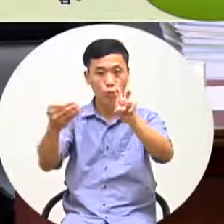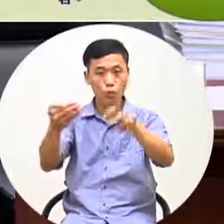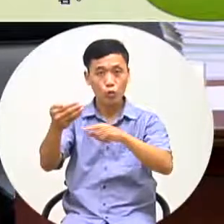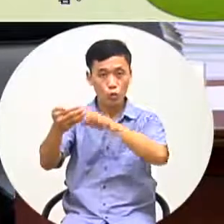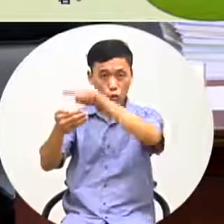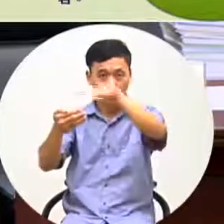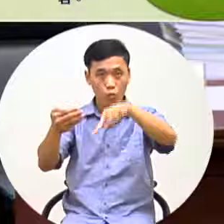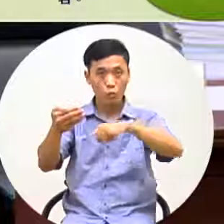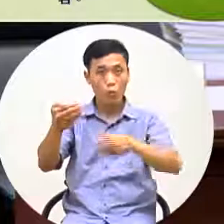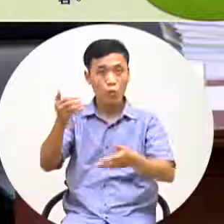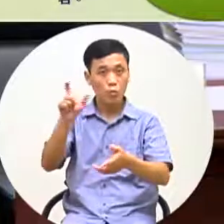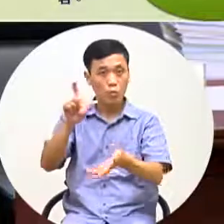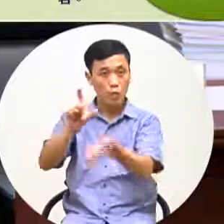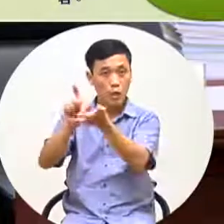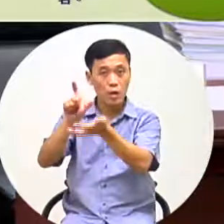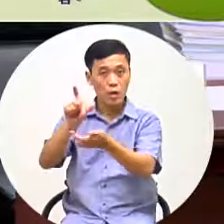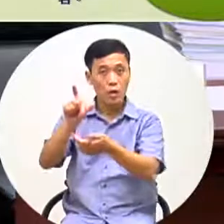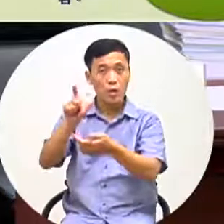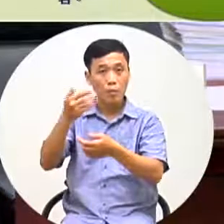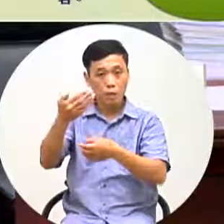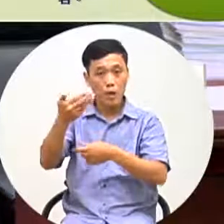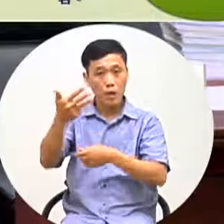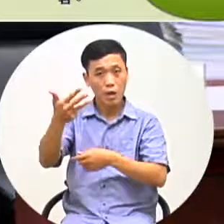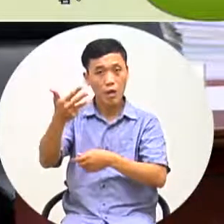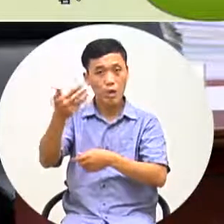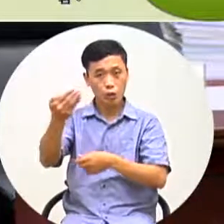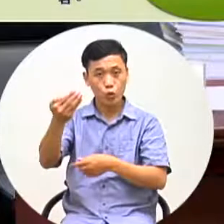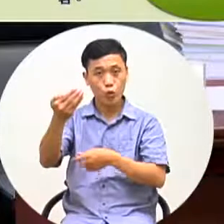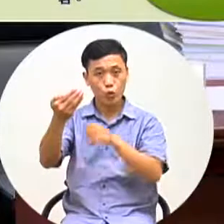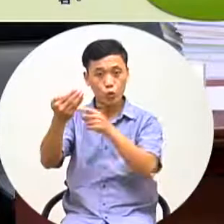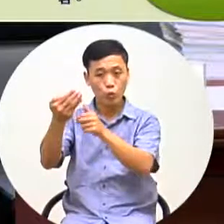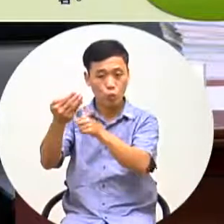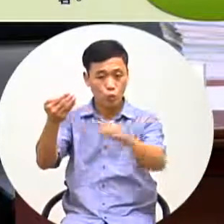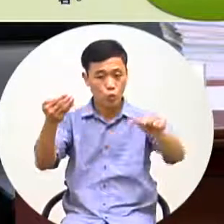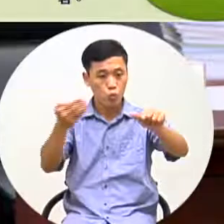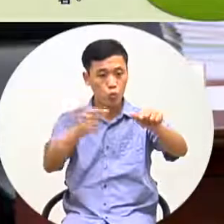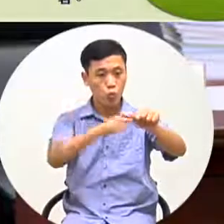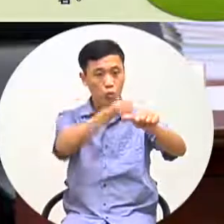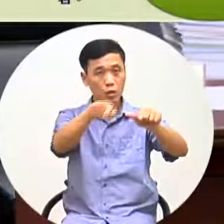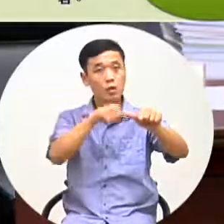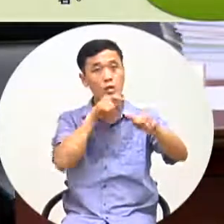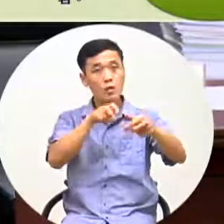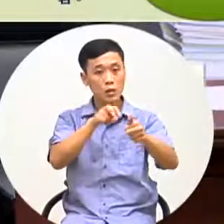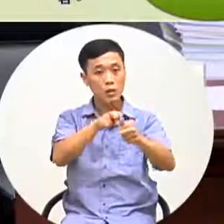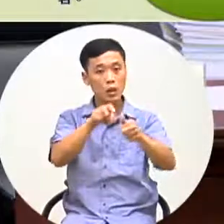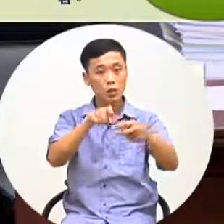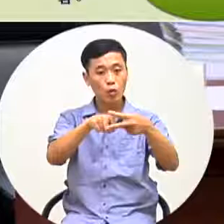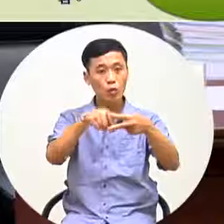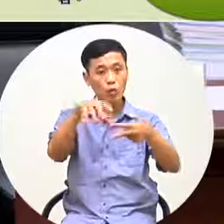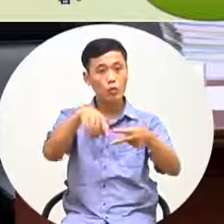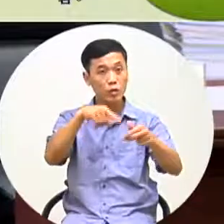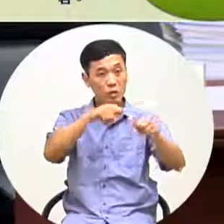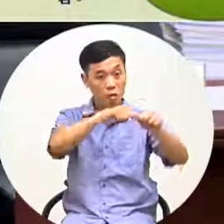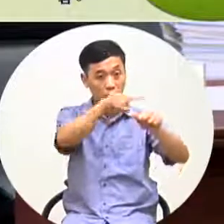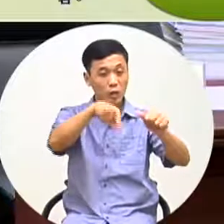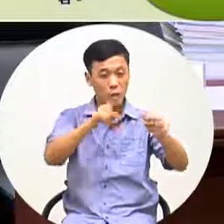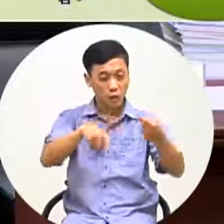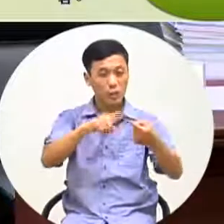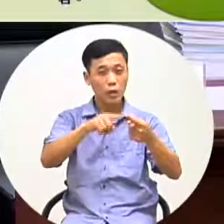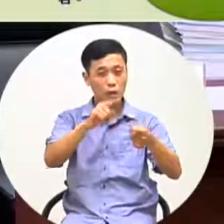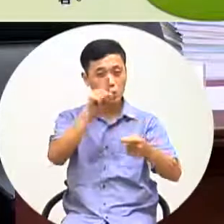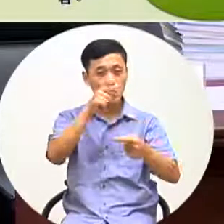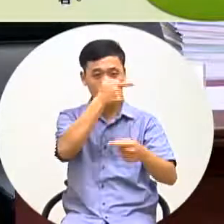个以整体的水准来看，当然养工处一定要是最好的啦哈。如果我们是同后，安尼这个我们就这个机